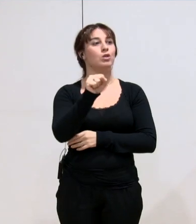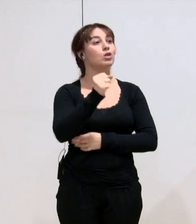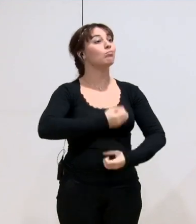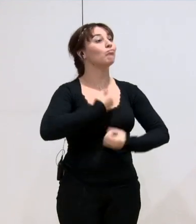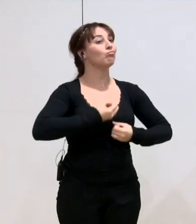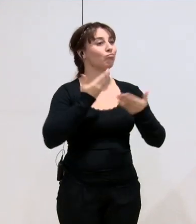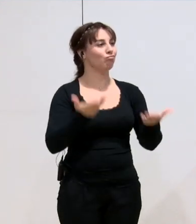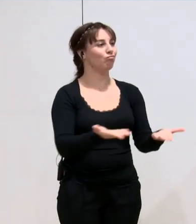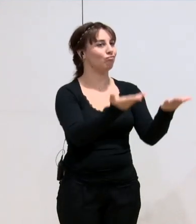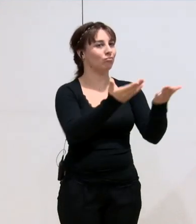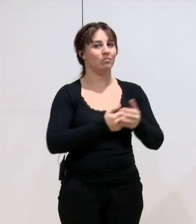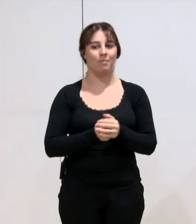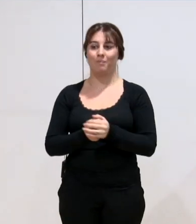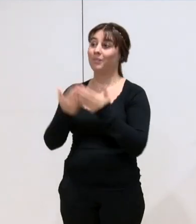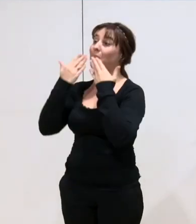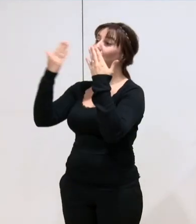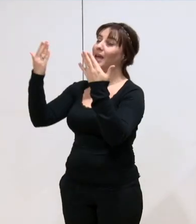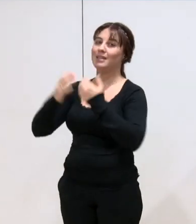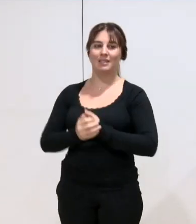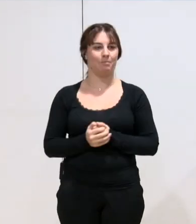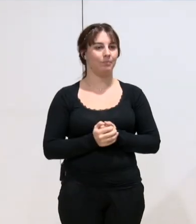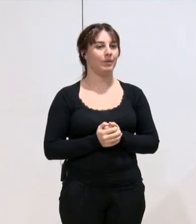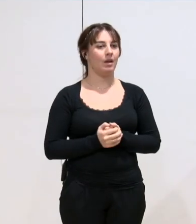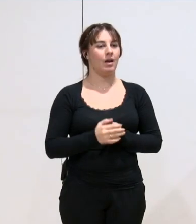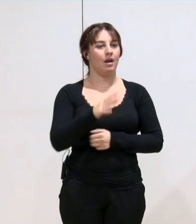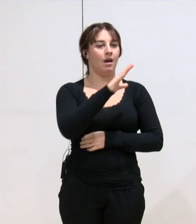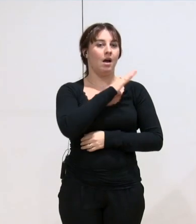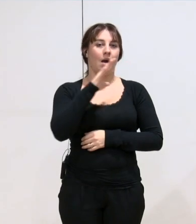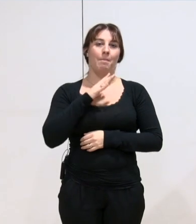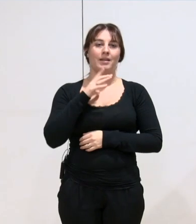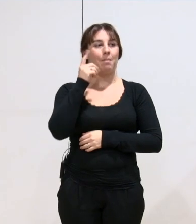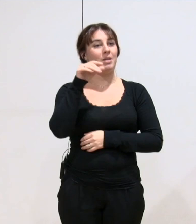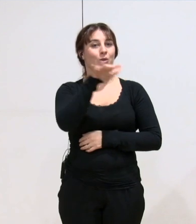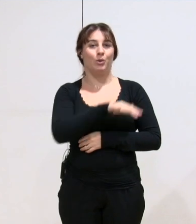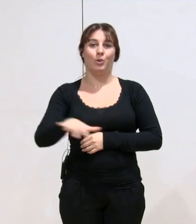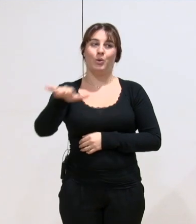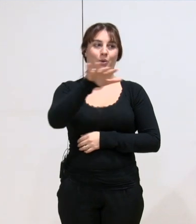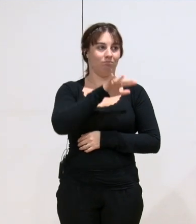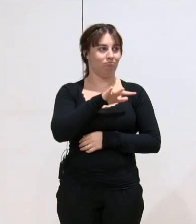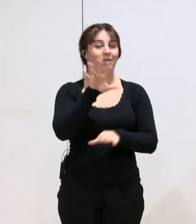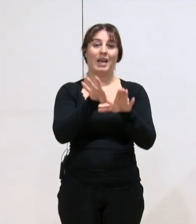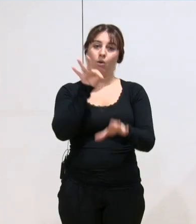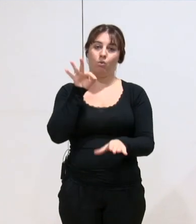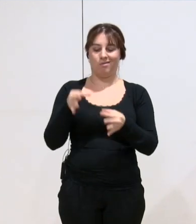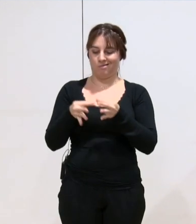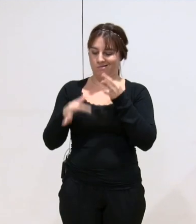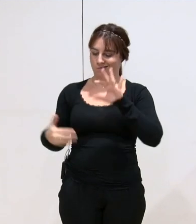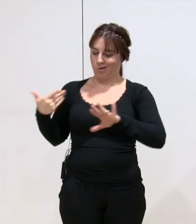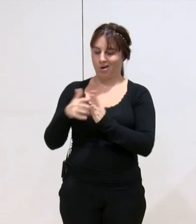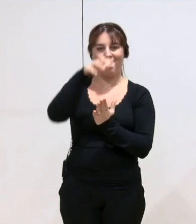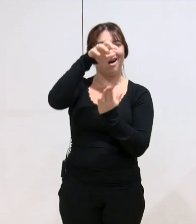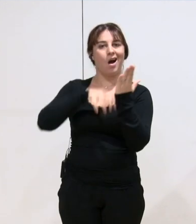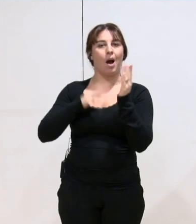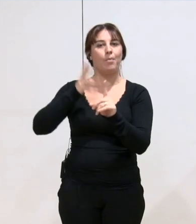parole. Merci. Mesdames et messieurs les élus, je vais donc vous présenter les conclusions du rapport